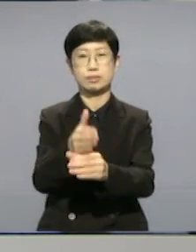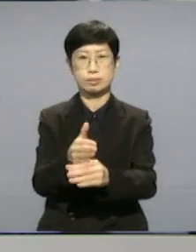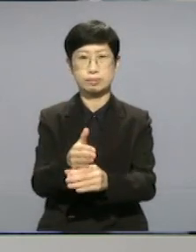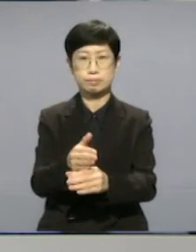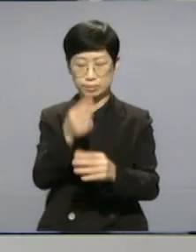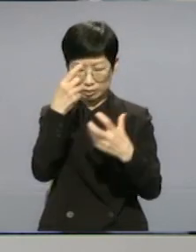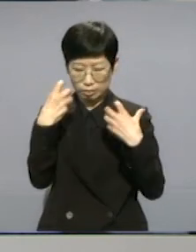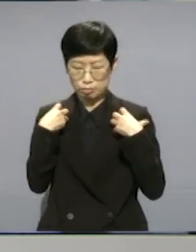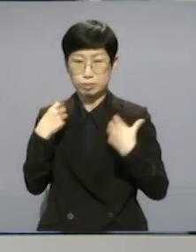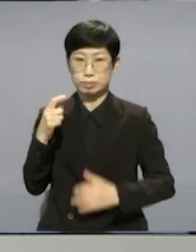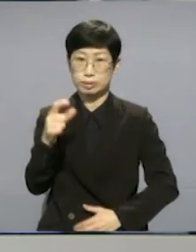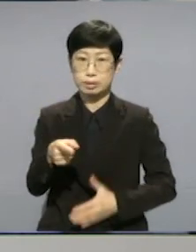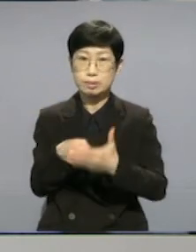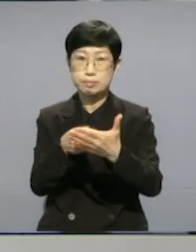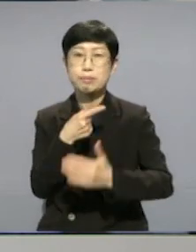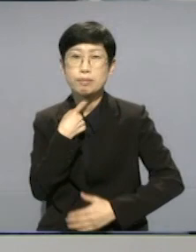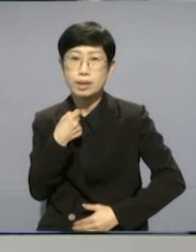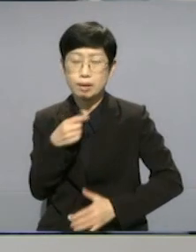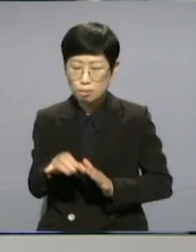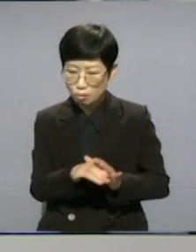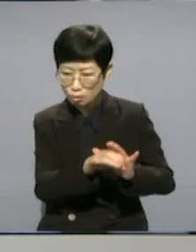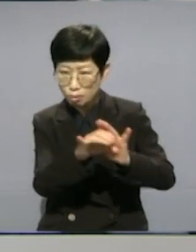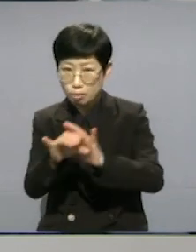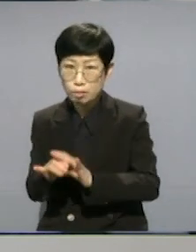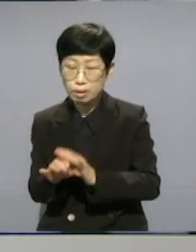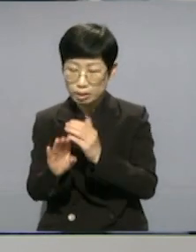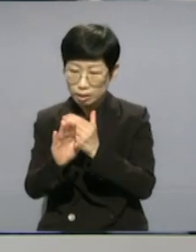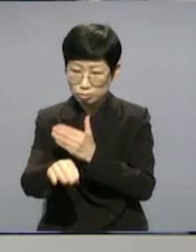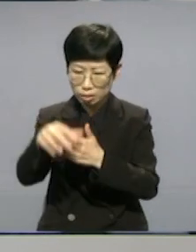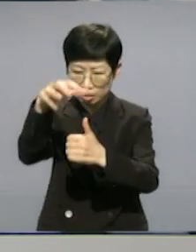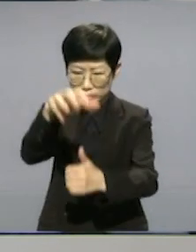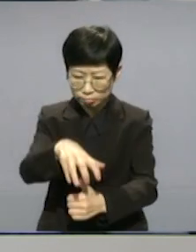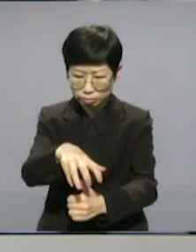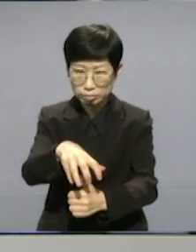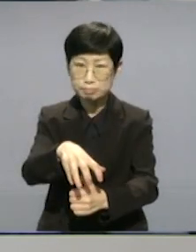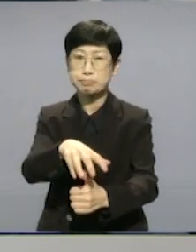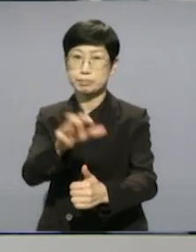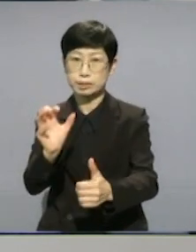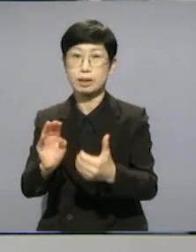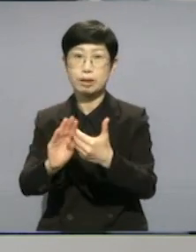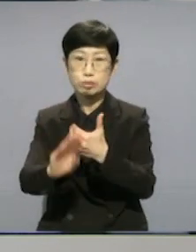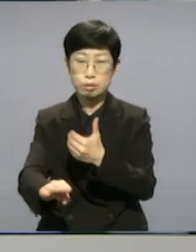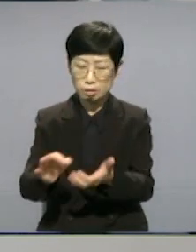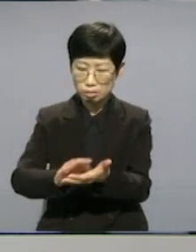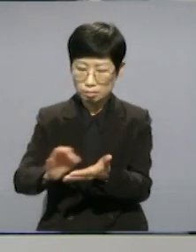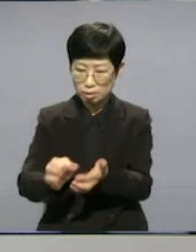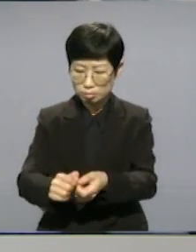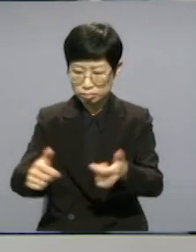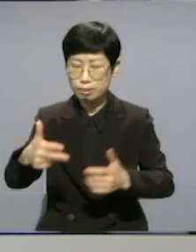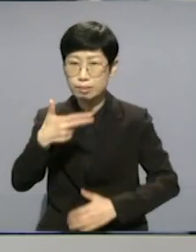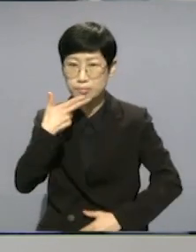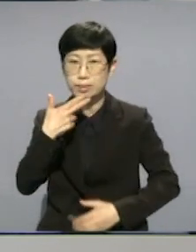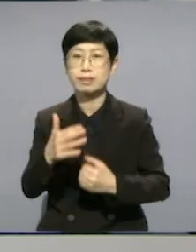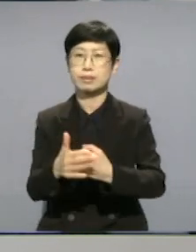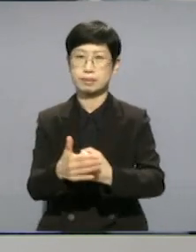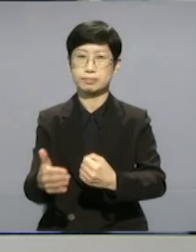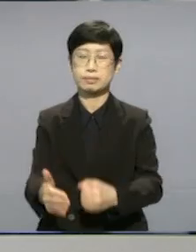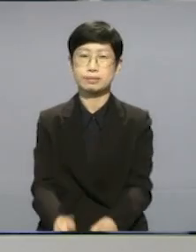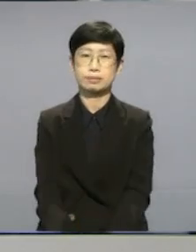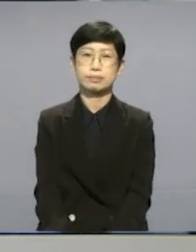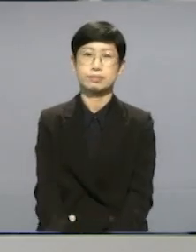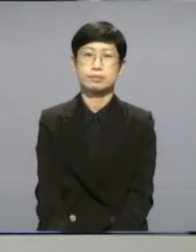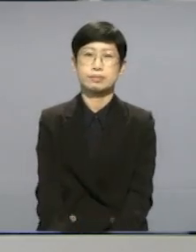정부가 강하게 추진했던 제로 코로나 이후 소비가 되살아나지 않는 게 원인으로 꼽힙니다. 김준호